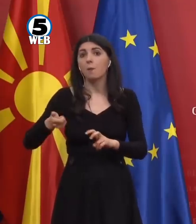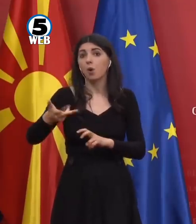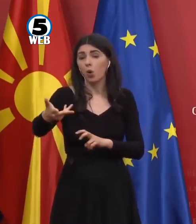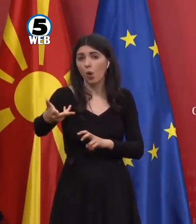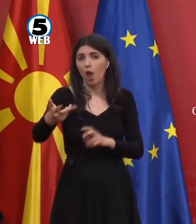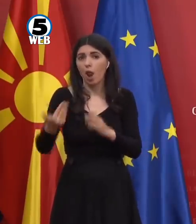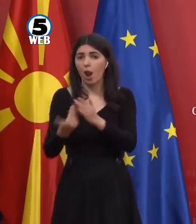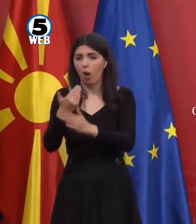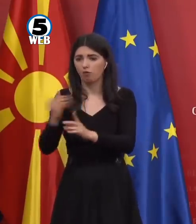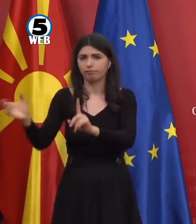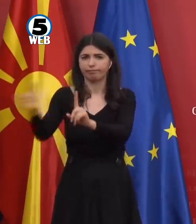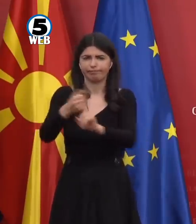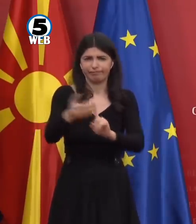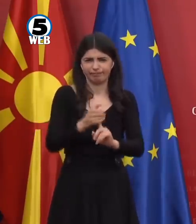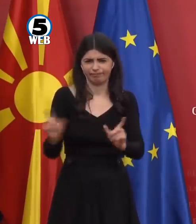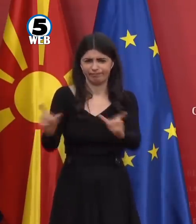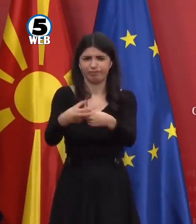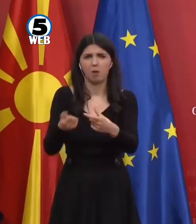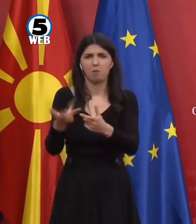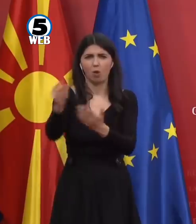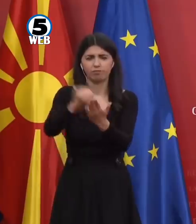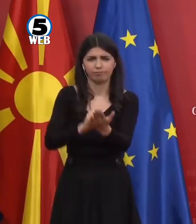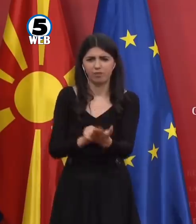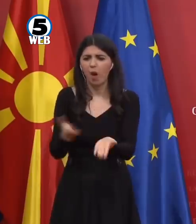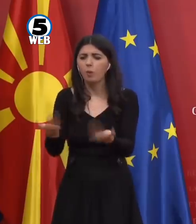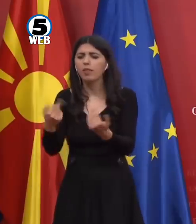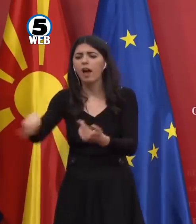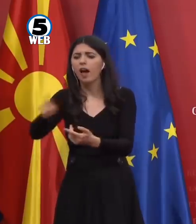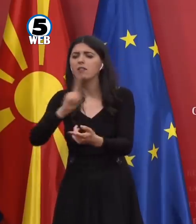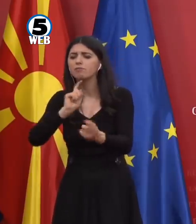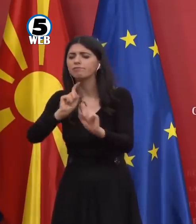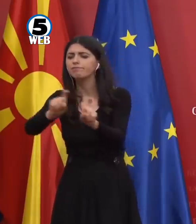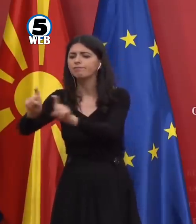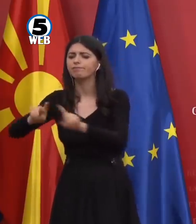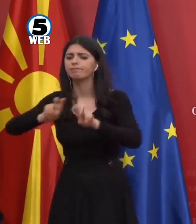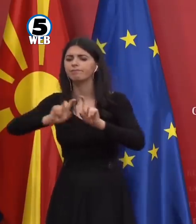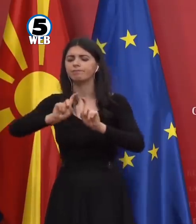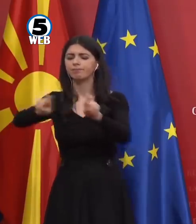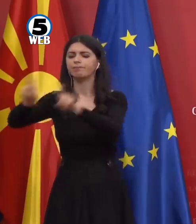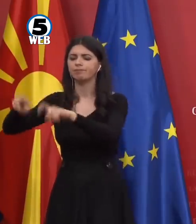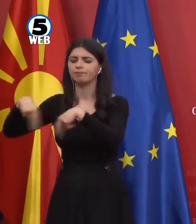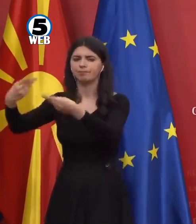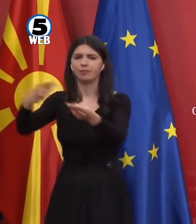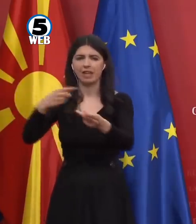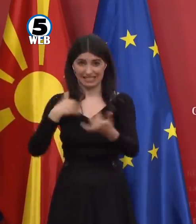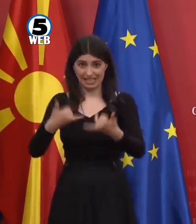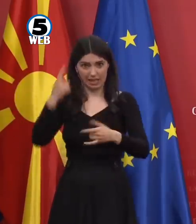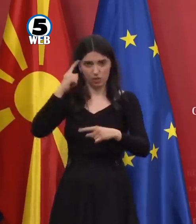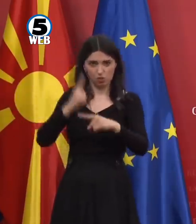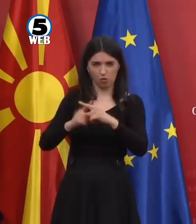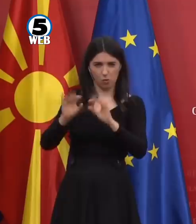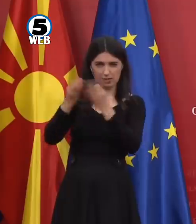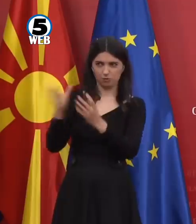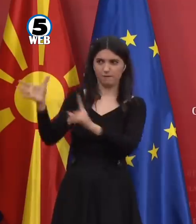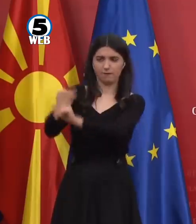бројката на ново диагностицирани пациенти и од каде тие потекнуваат. Еве, точно ги знаеме семејствата во рамките на кои